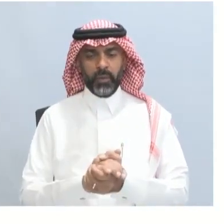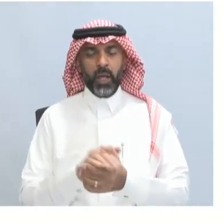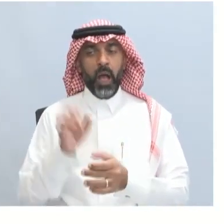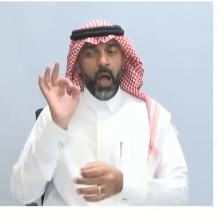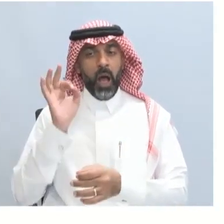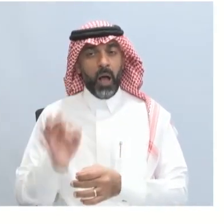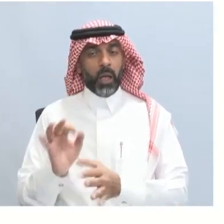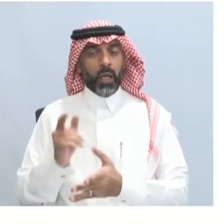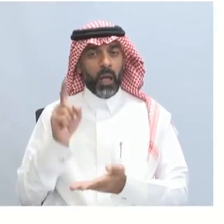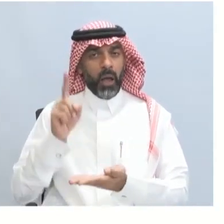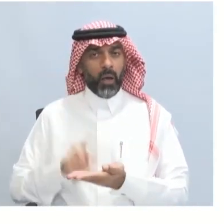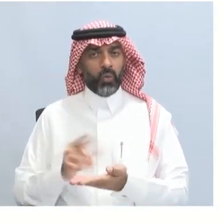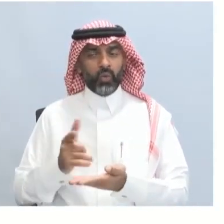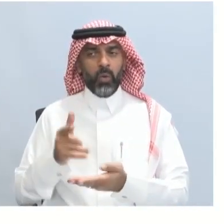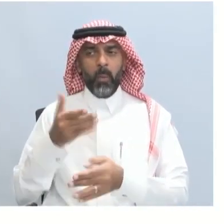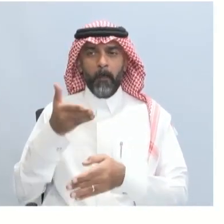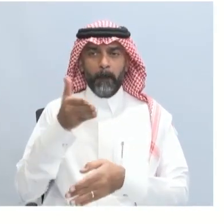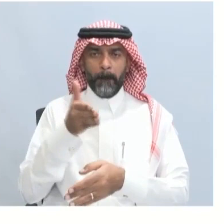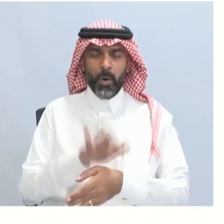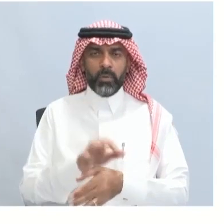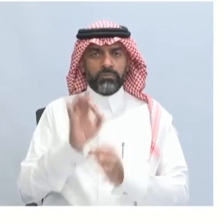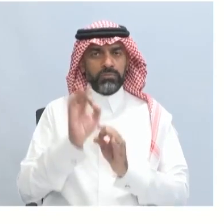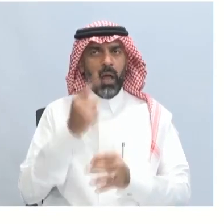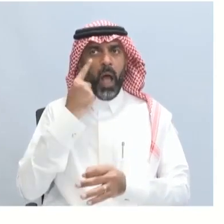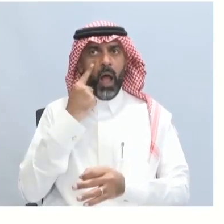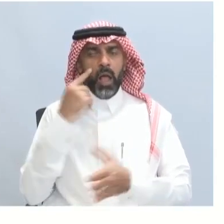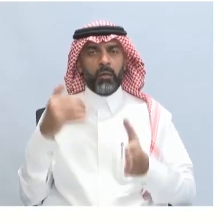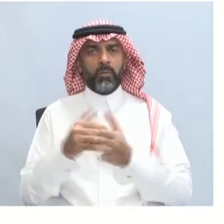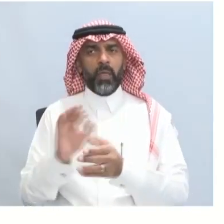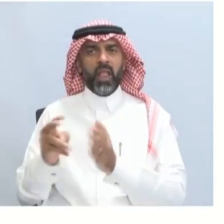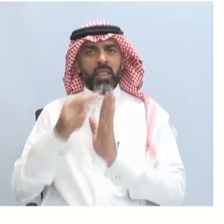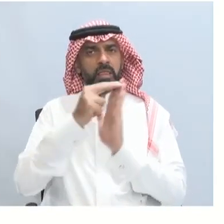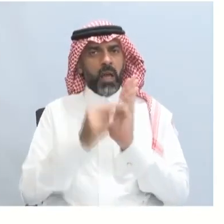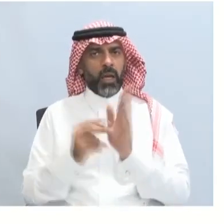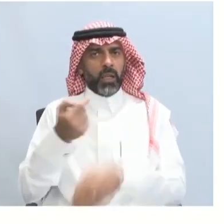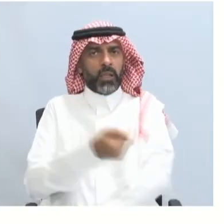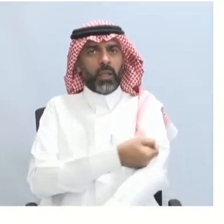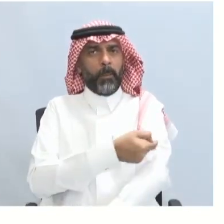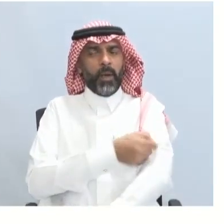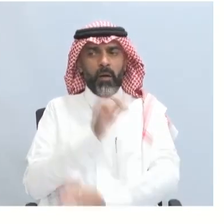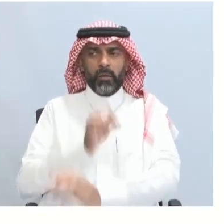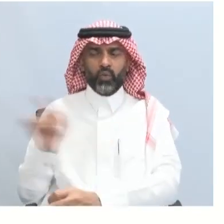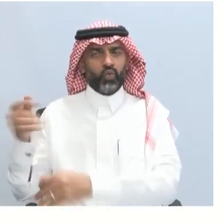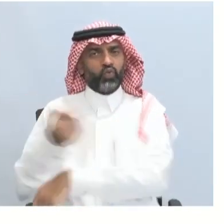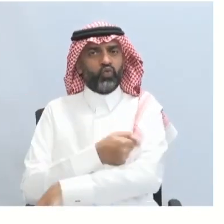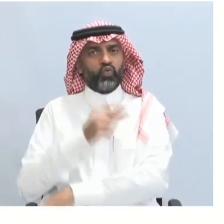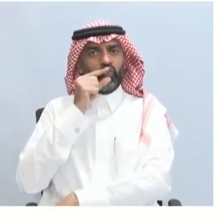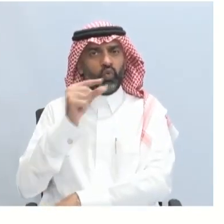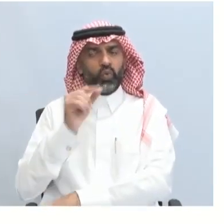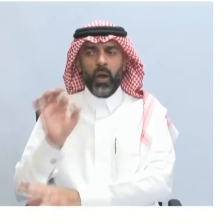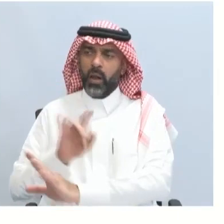الحياه يقينا وفقا لماذا وفقا للتقارير الطبيه فان هذا موت حقيقي